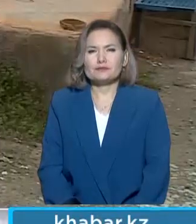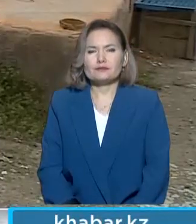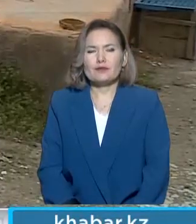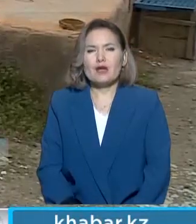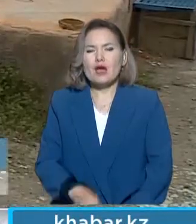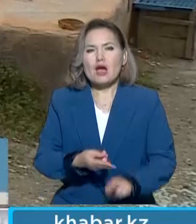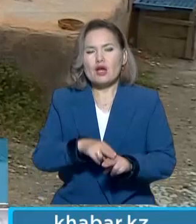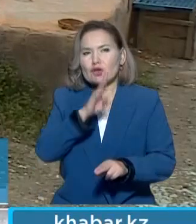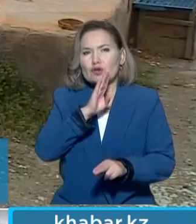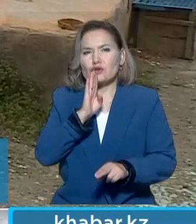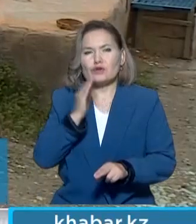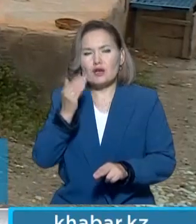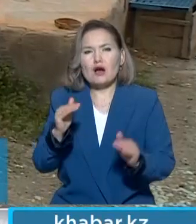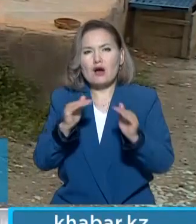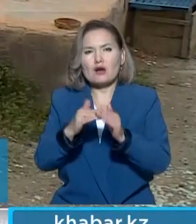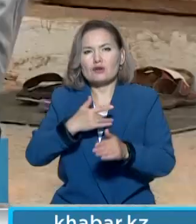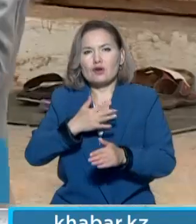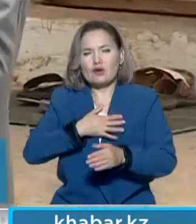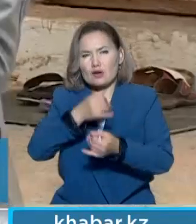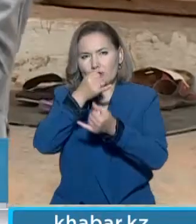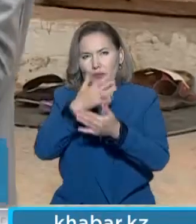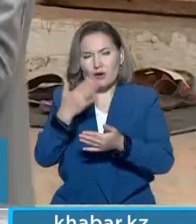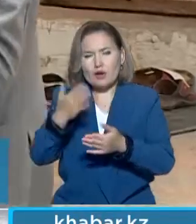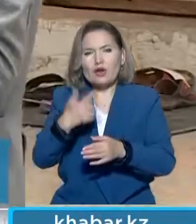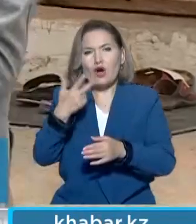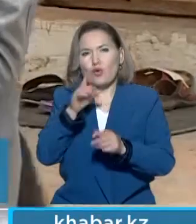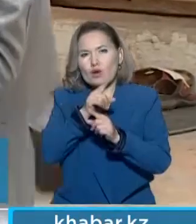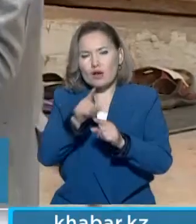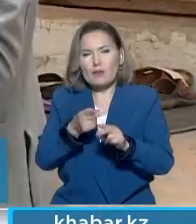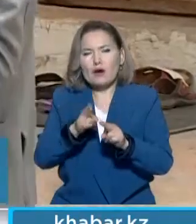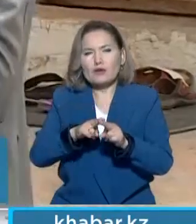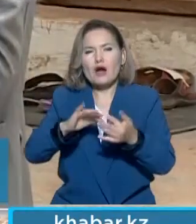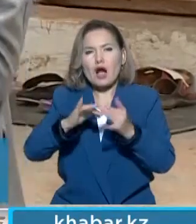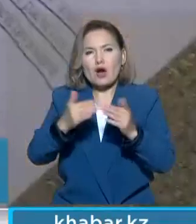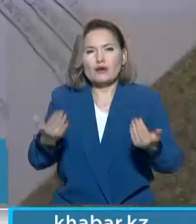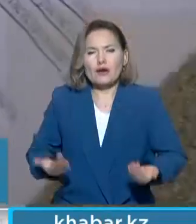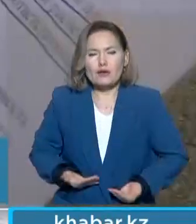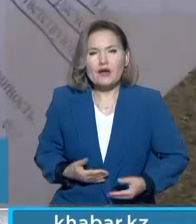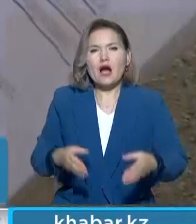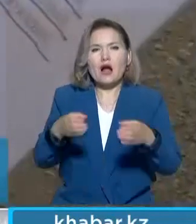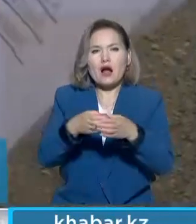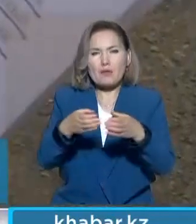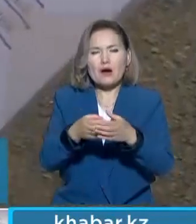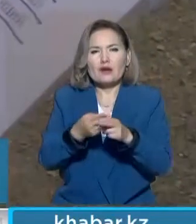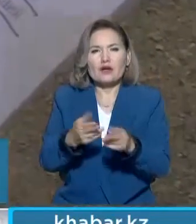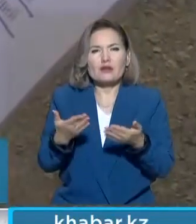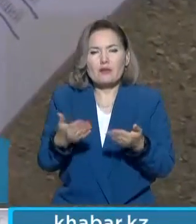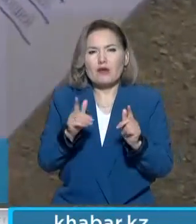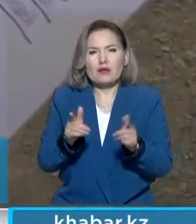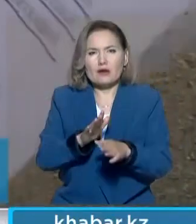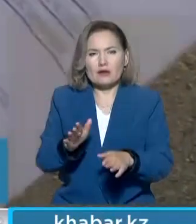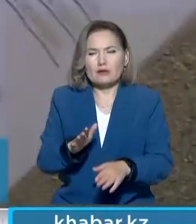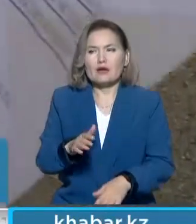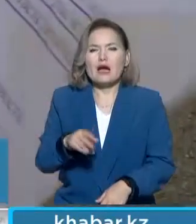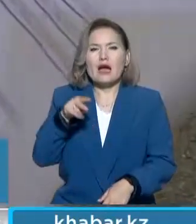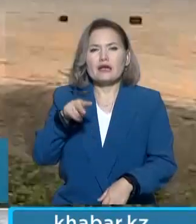Жұлдыз Нұрсейітова баспанасын жекешелендіре алмай жүргендердің бірі. 30 жылдан бері достық ауылында тұратын ол компанияның қазіргі талабымен келіспейді.